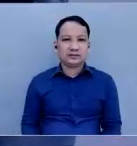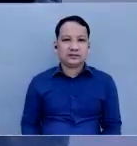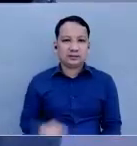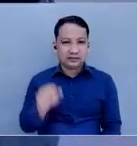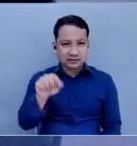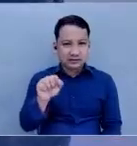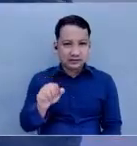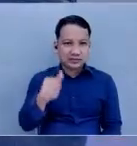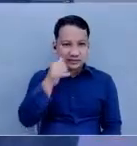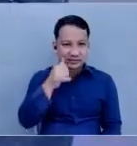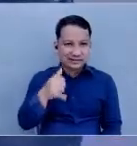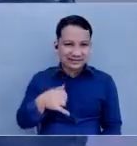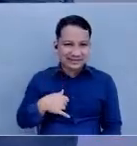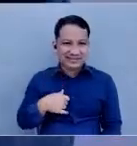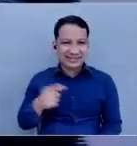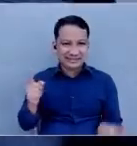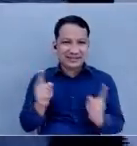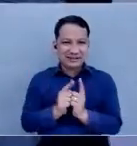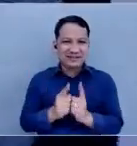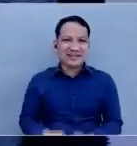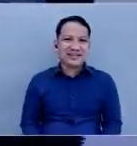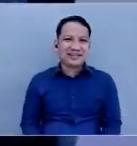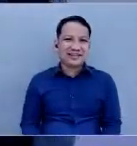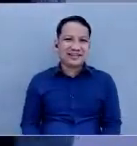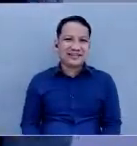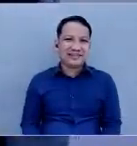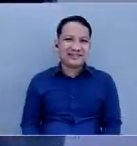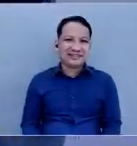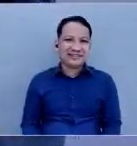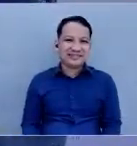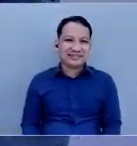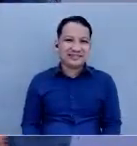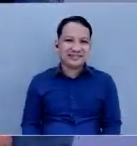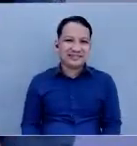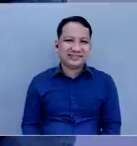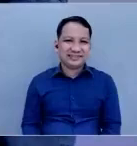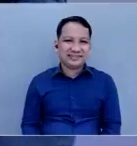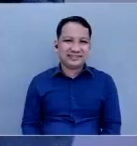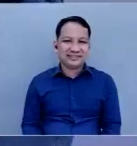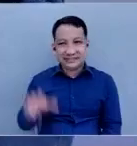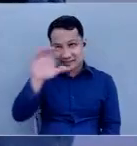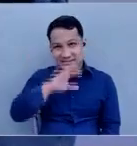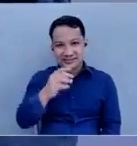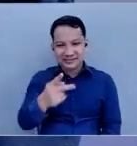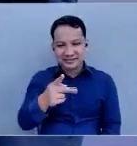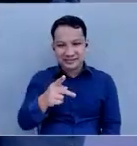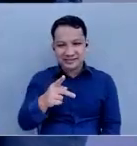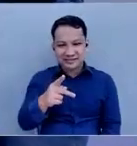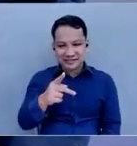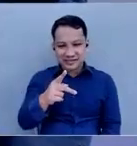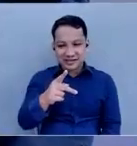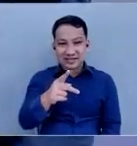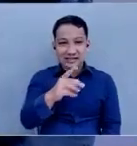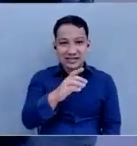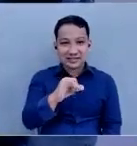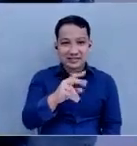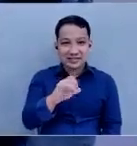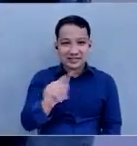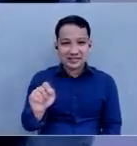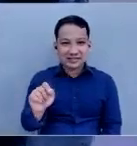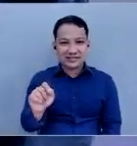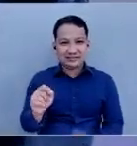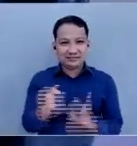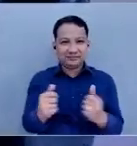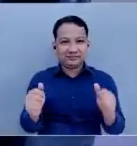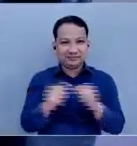Actually, yesterday. Yesterday. Wow! Sa Howlers Manila po, na naganap sa Circuit Makati. Andun din po sila, OG Sex Bomb Girls. Yung